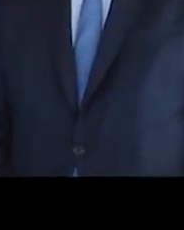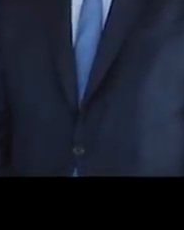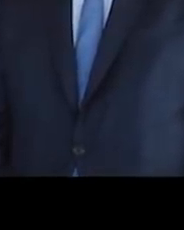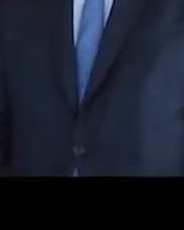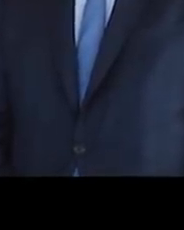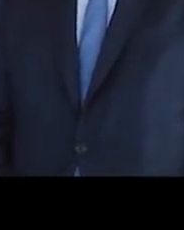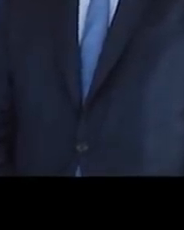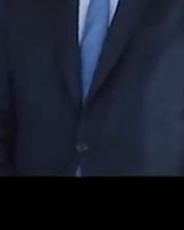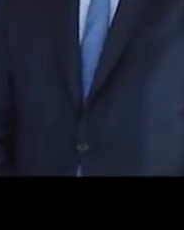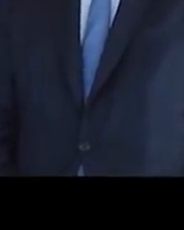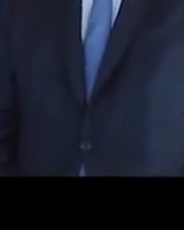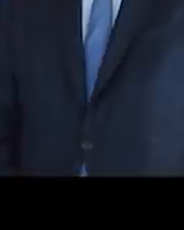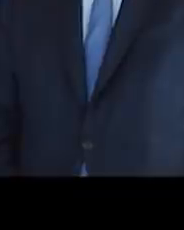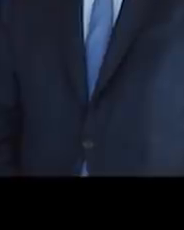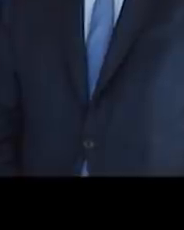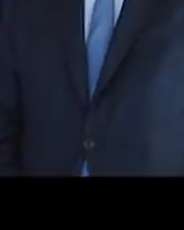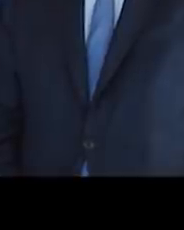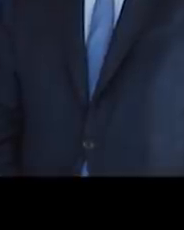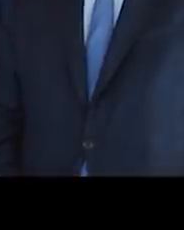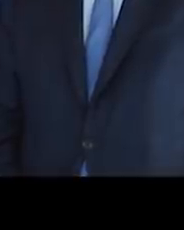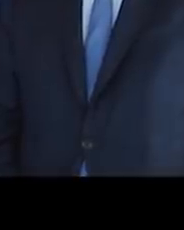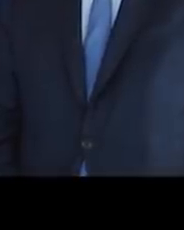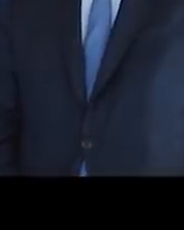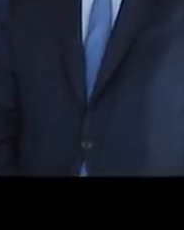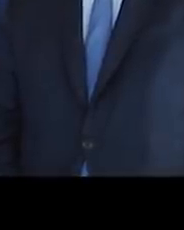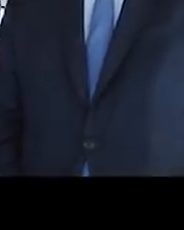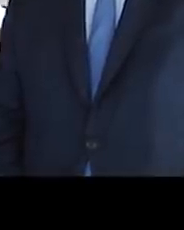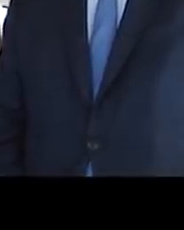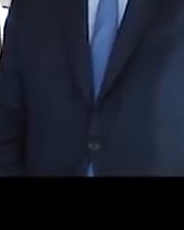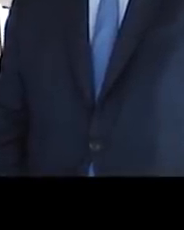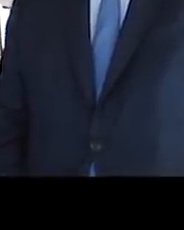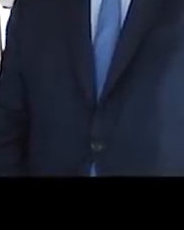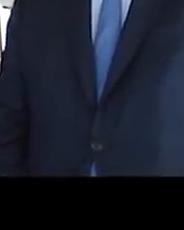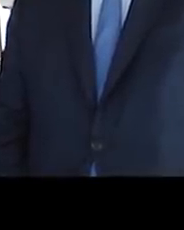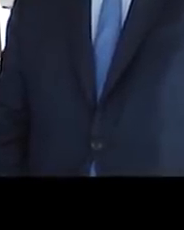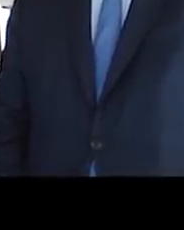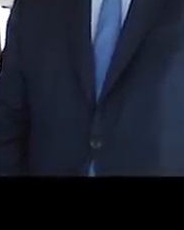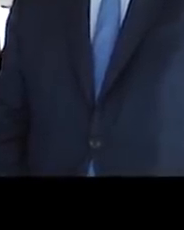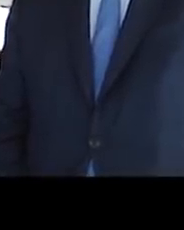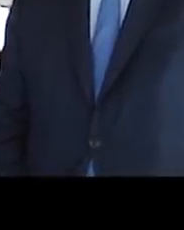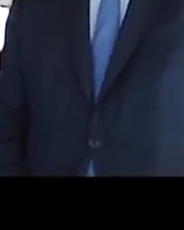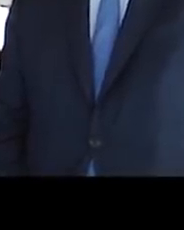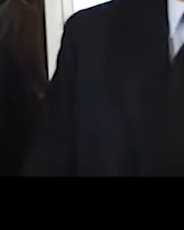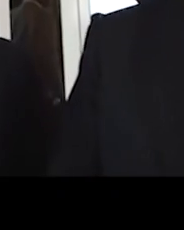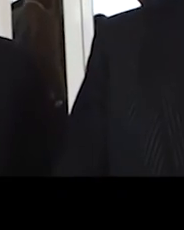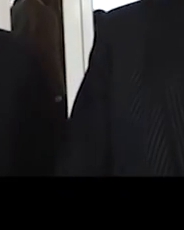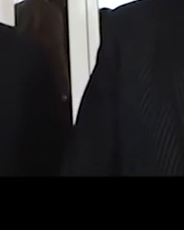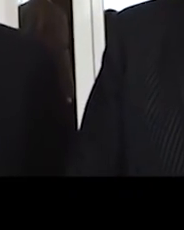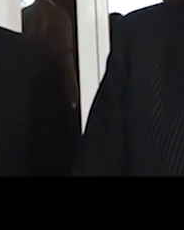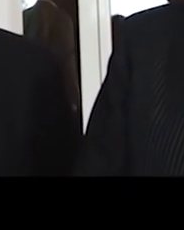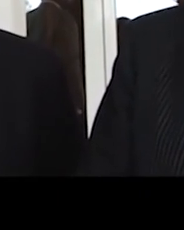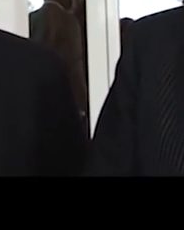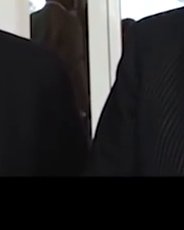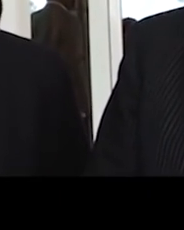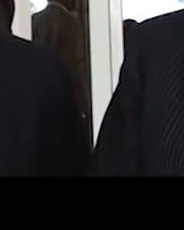les projets très très prochainement car nous avons fait tout le travail nécessaire pour les démarrer au plus vite nous estimons